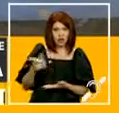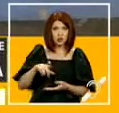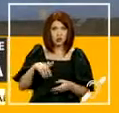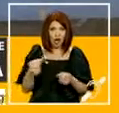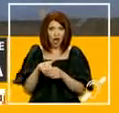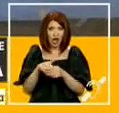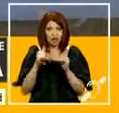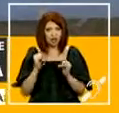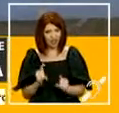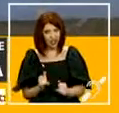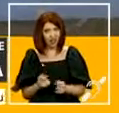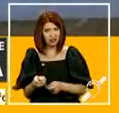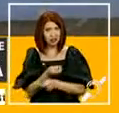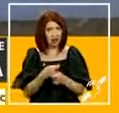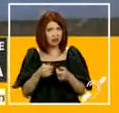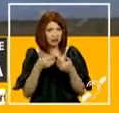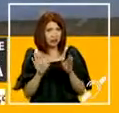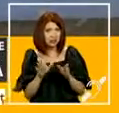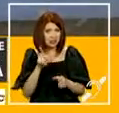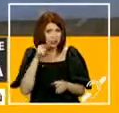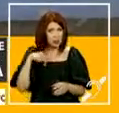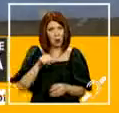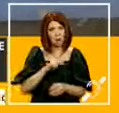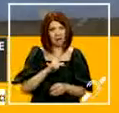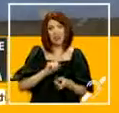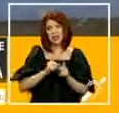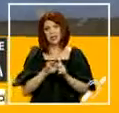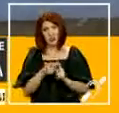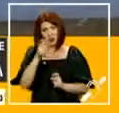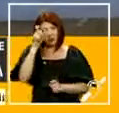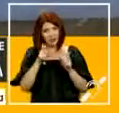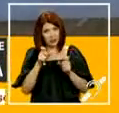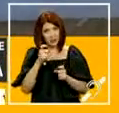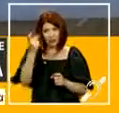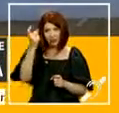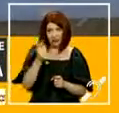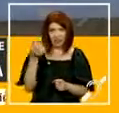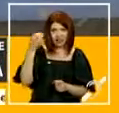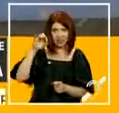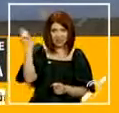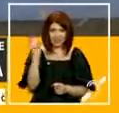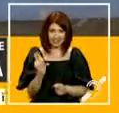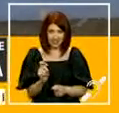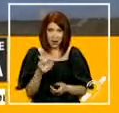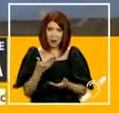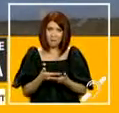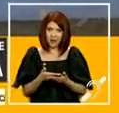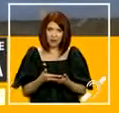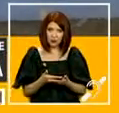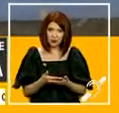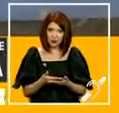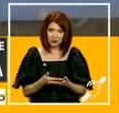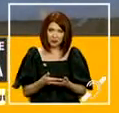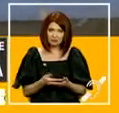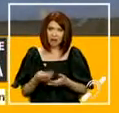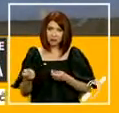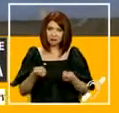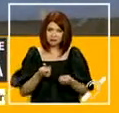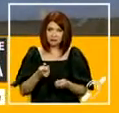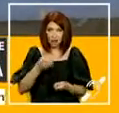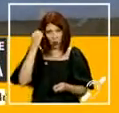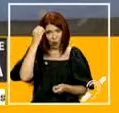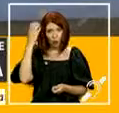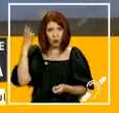angajate aici la afaceri deschise de către localnici sau chiar de persoane venite din alte țări pentru a promova